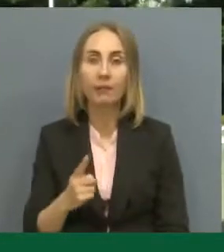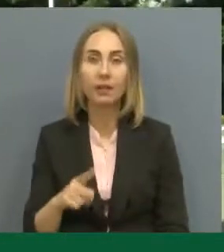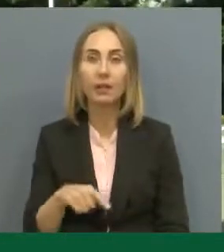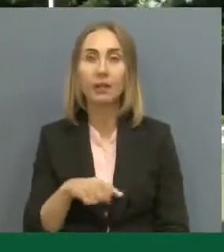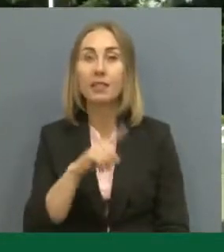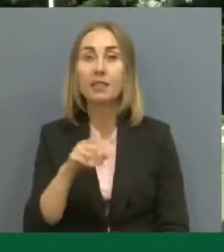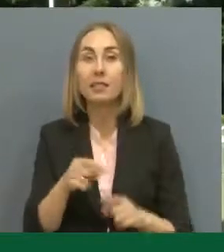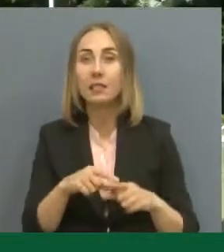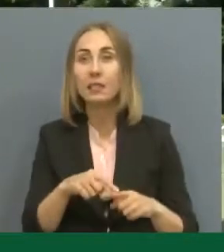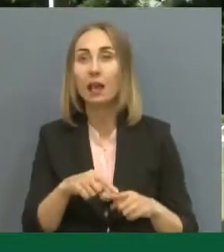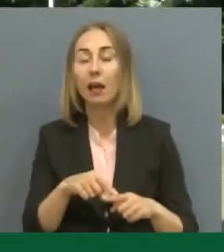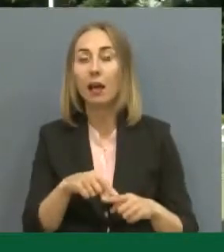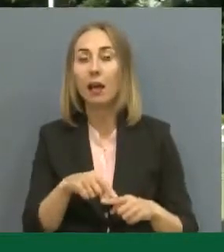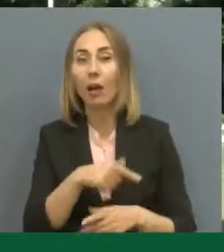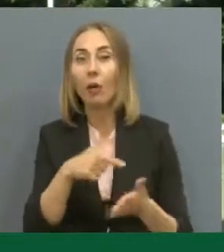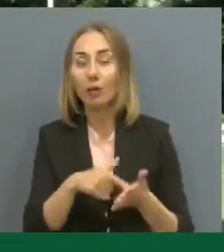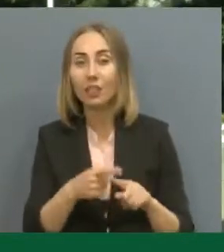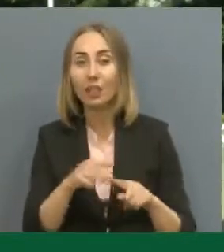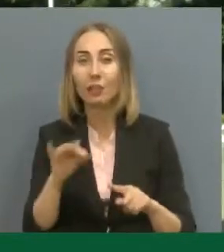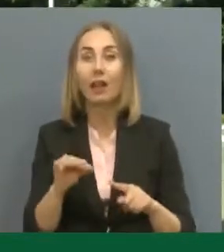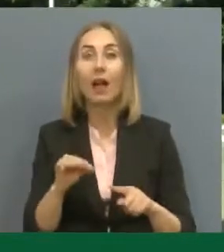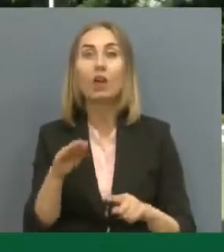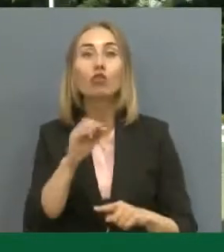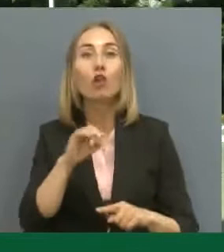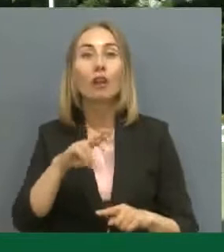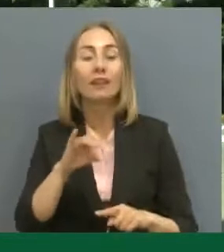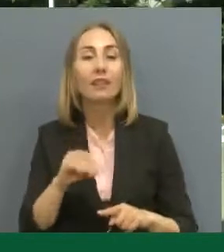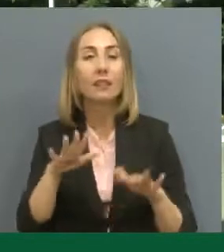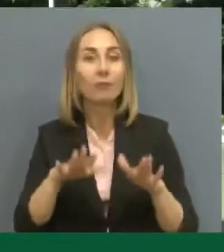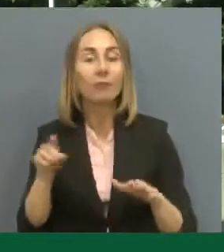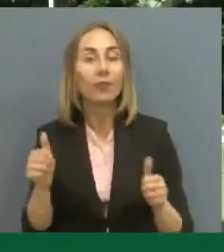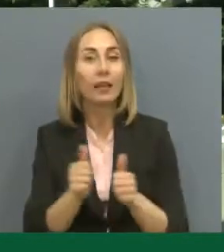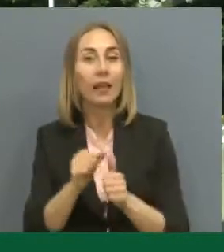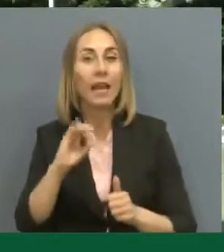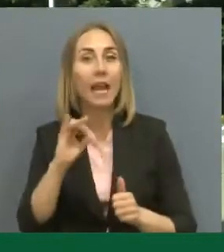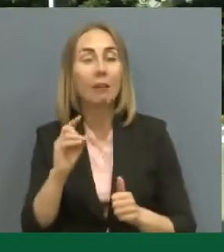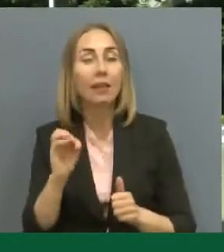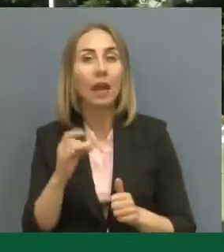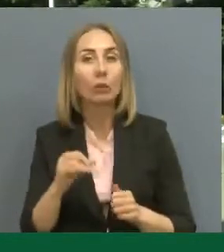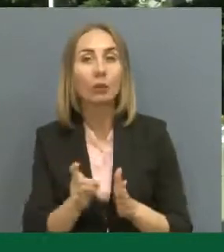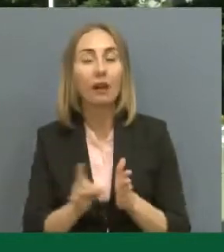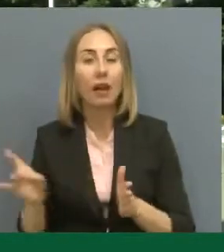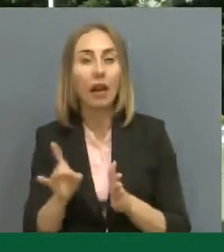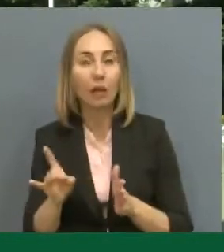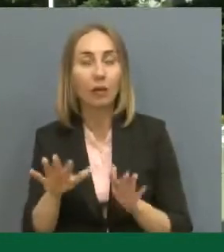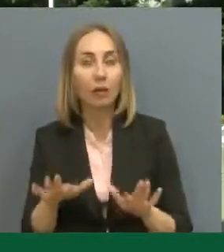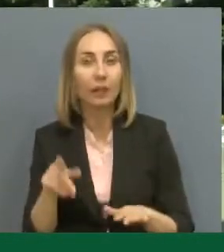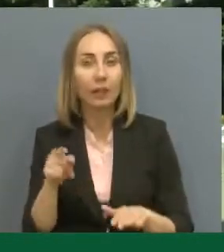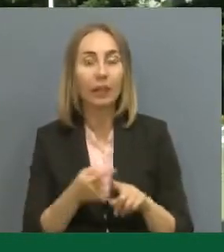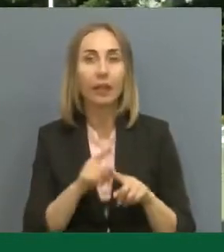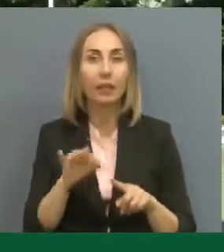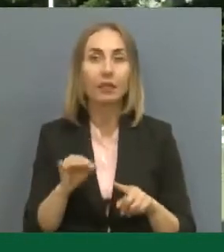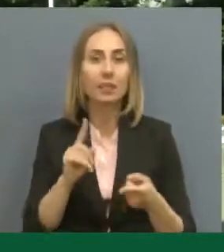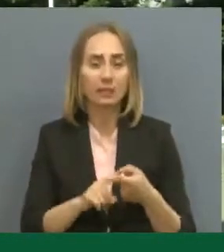открылся в Акмолинской области, это лагерь «Жулдыз», который находится на территории Ерементауского района. В связи с данной ситуацией